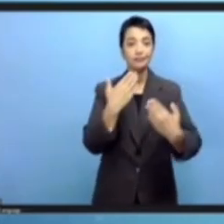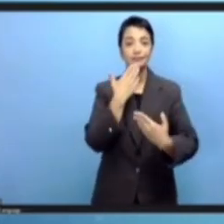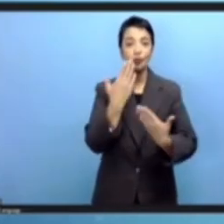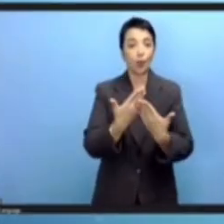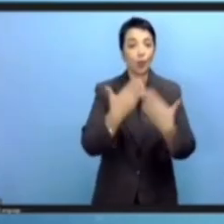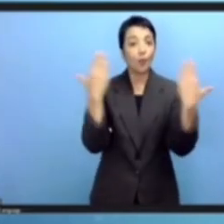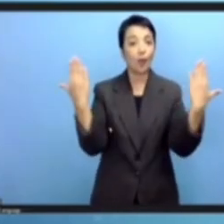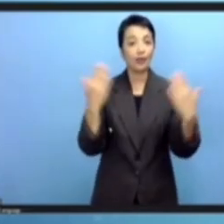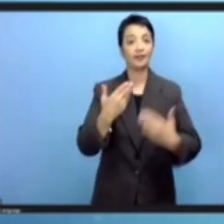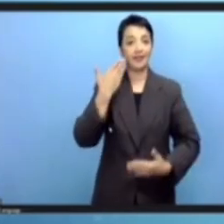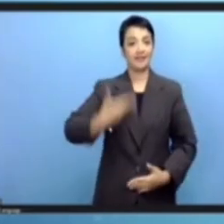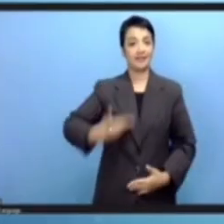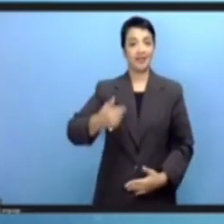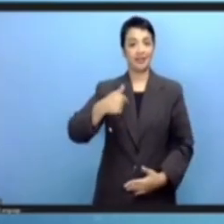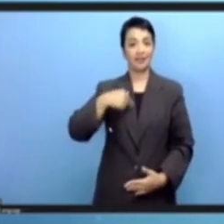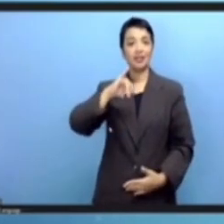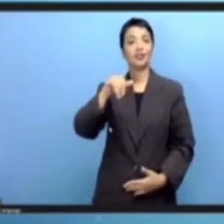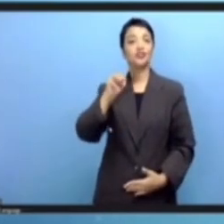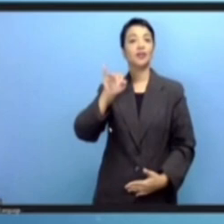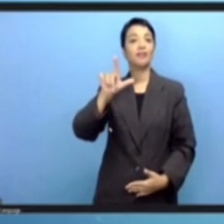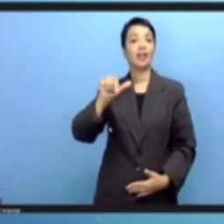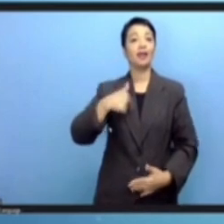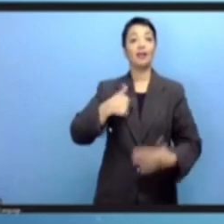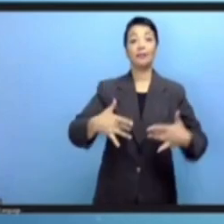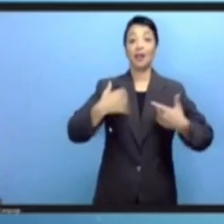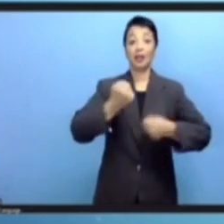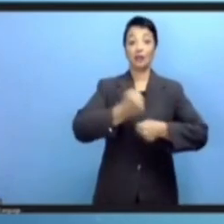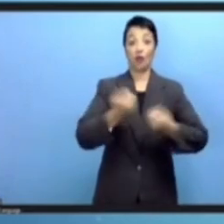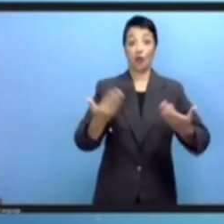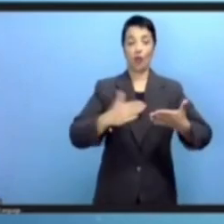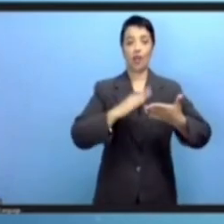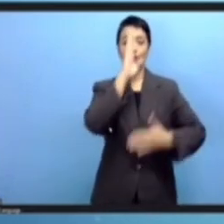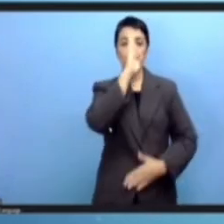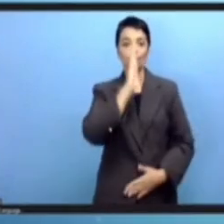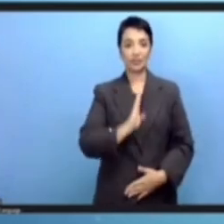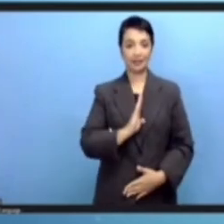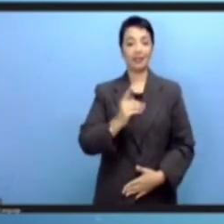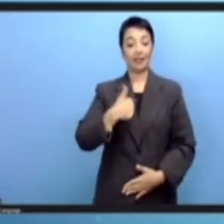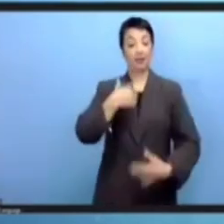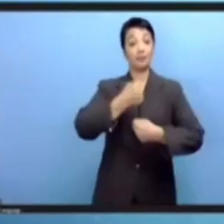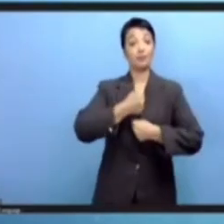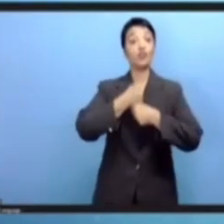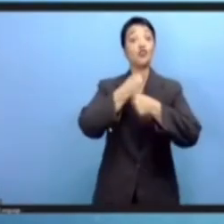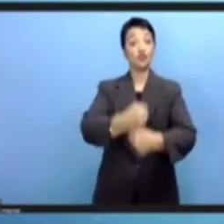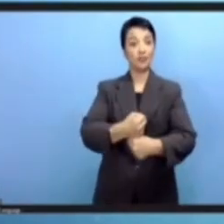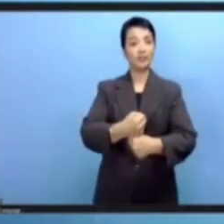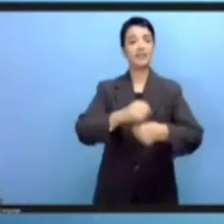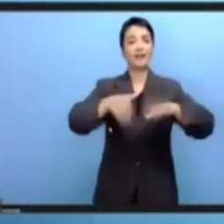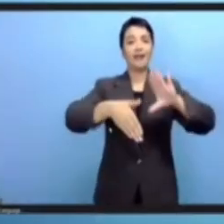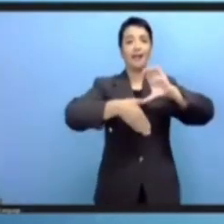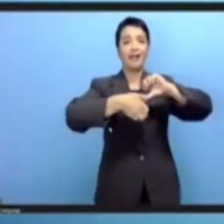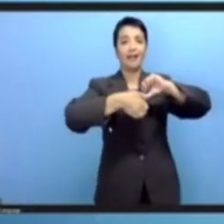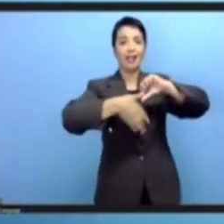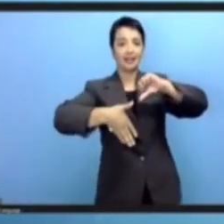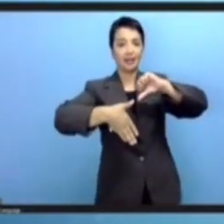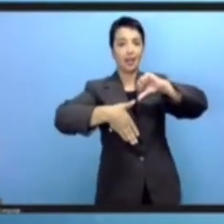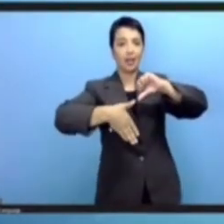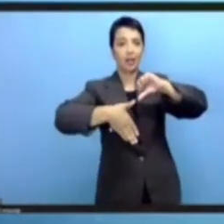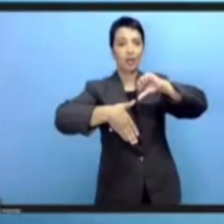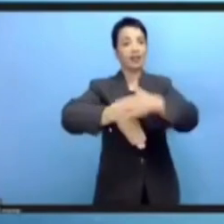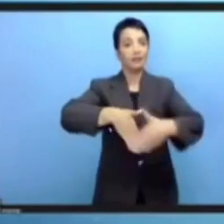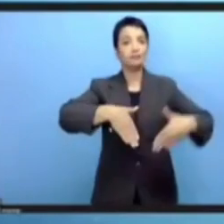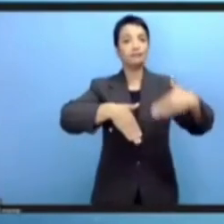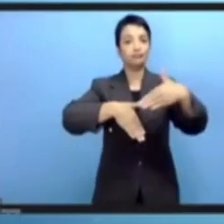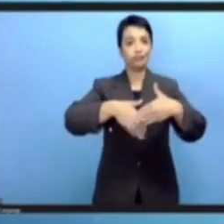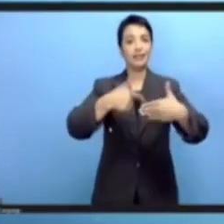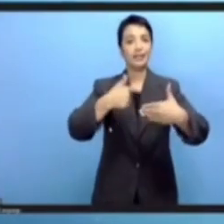FGI, bonjour, je m'appelle Jamila Venturini, je vis et je suis du Brésil, je représente de